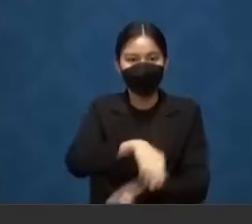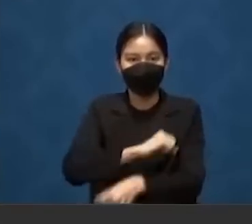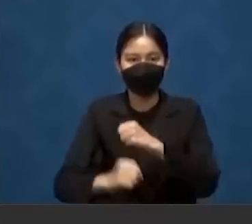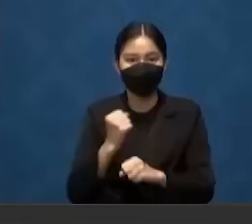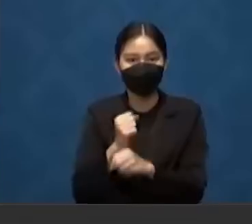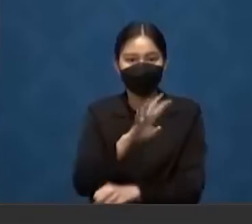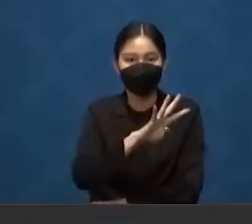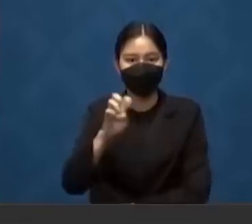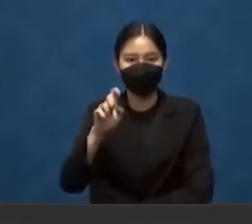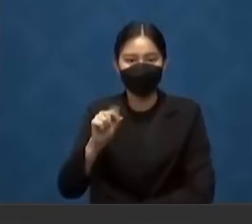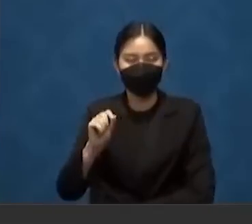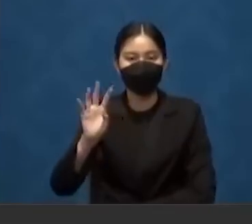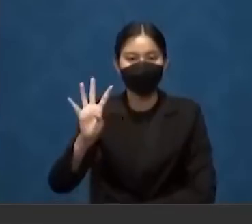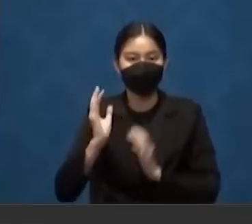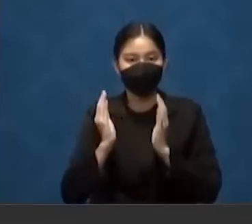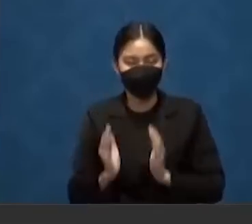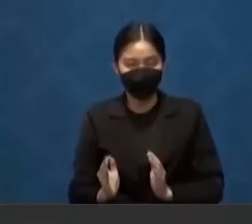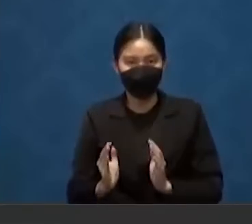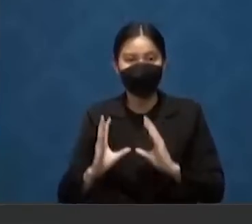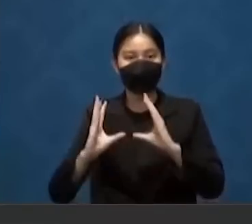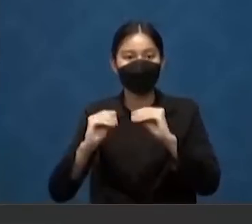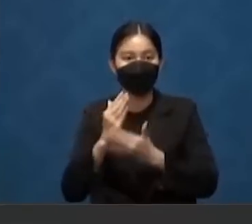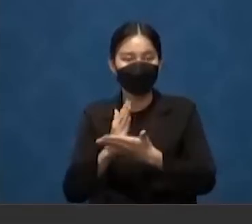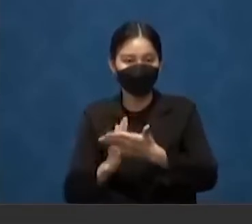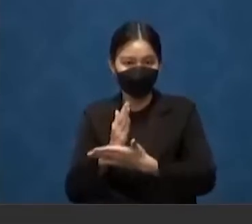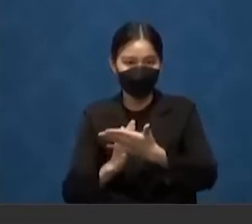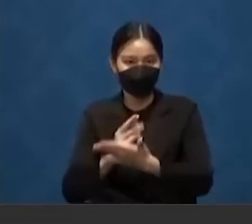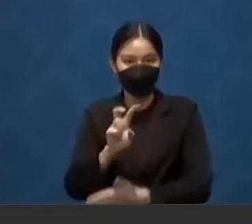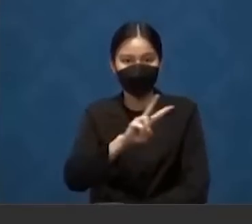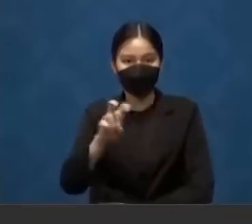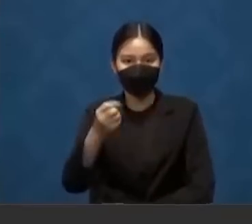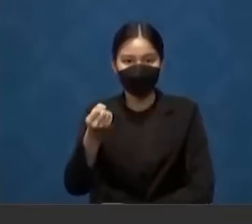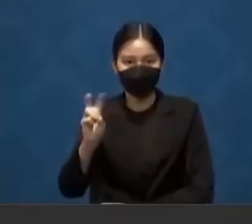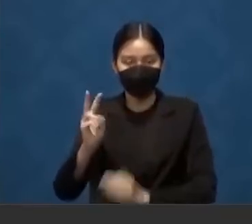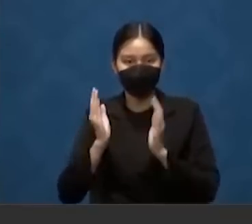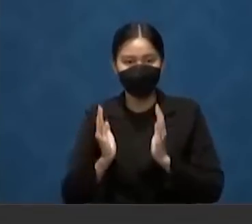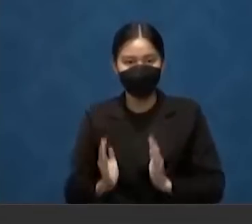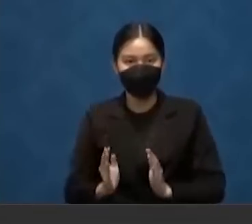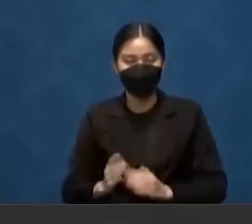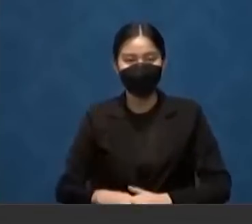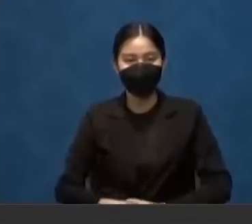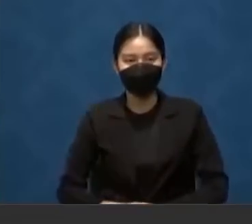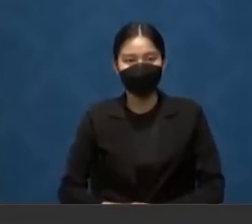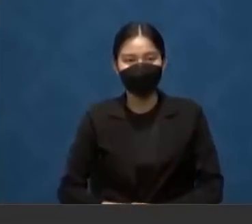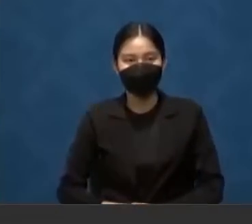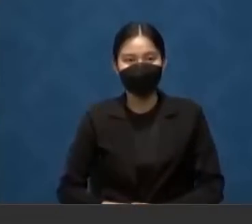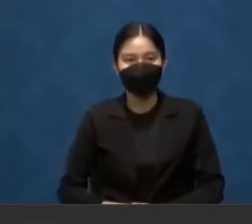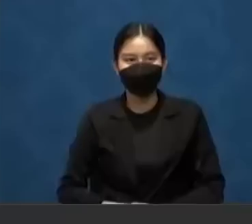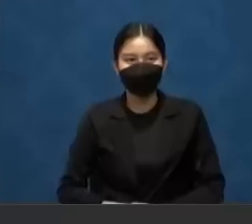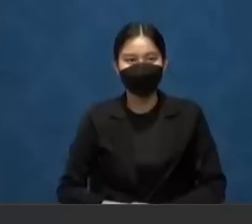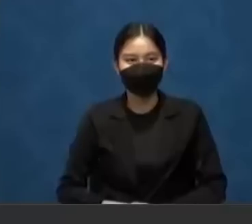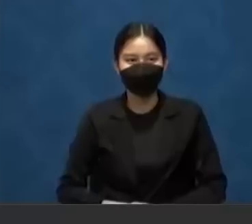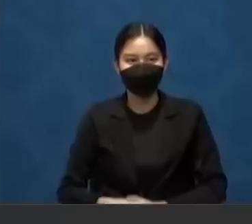ี่ปฏิบัรหนาที่ได้ 424 คนองคประชุม sturdy-1 เข 212 คนครั